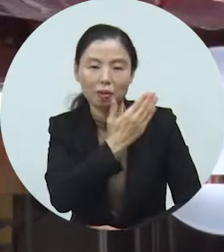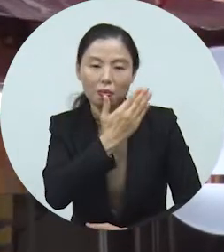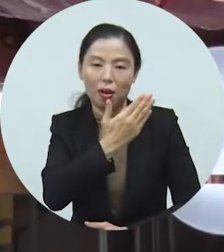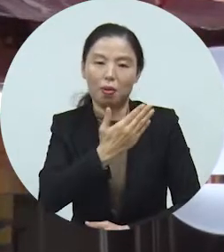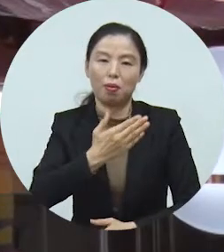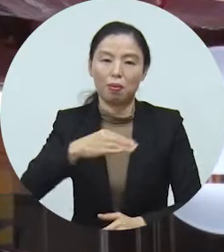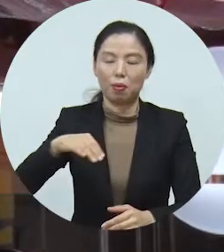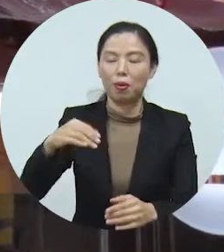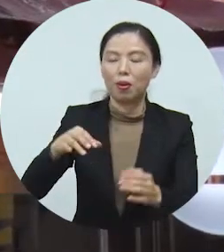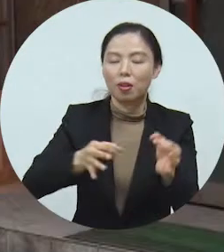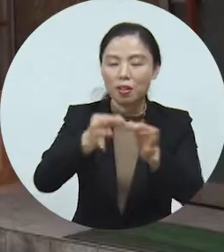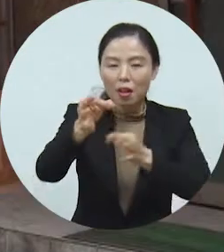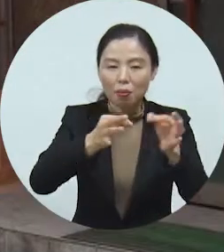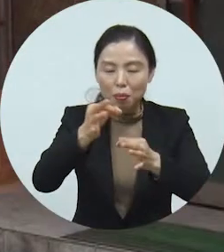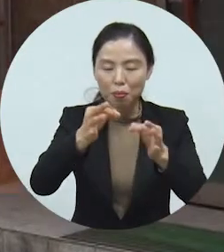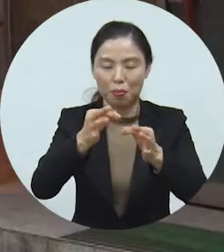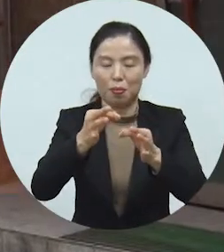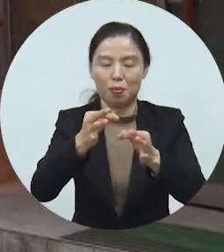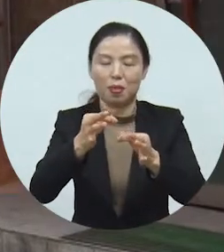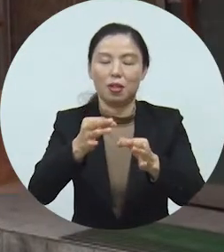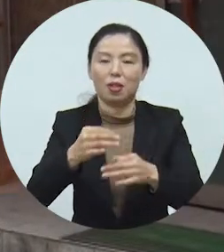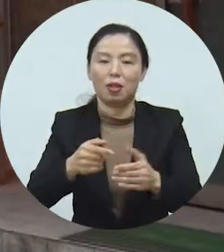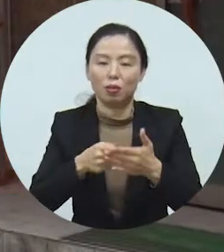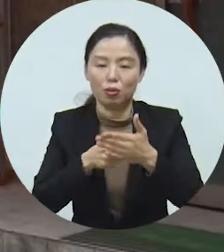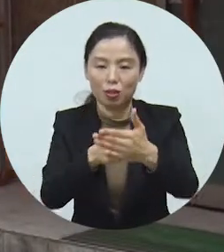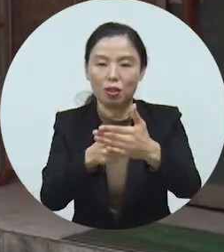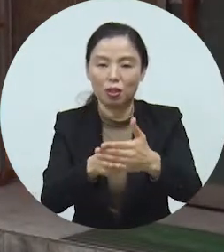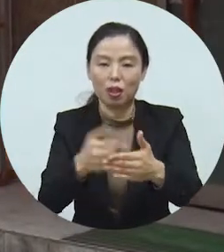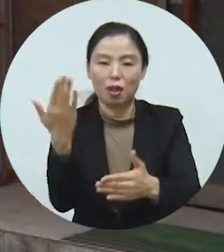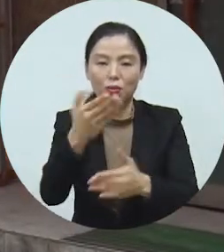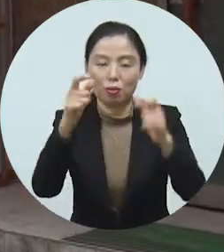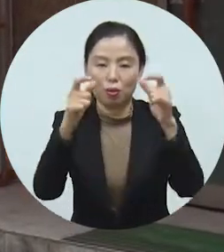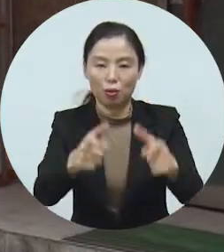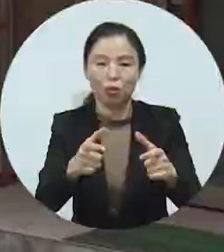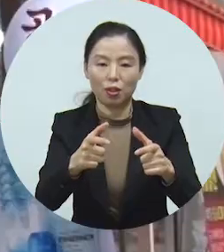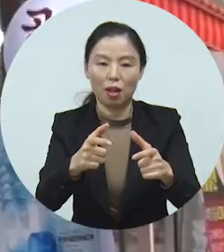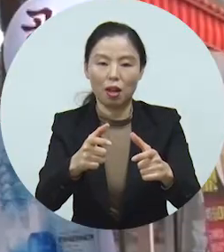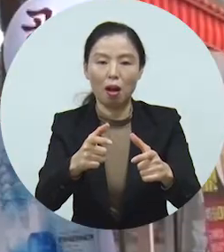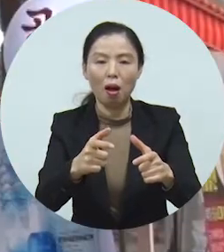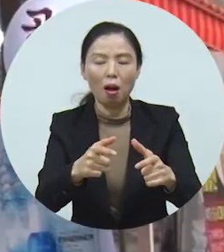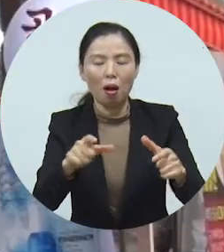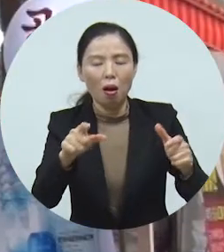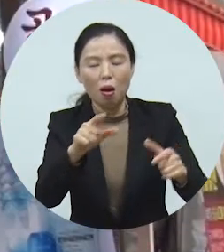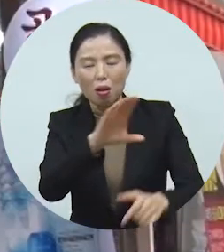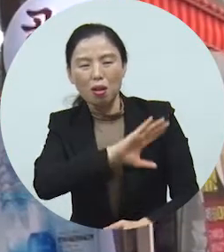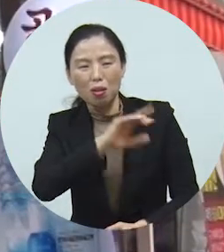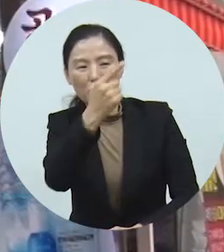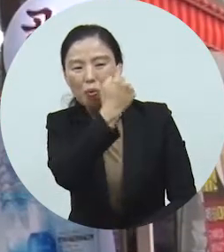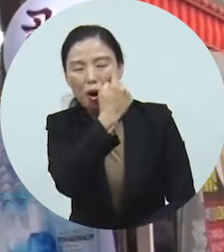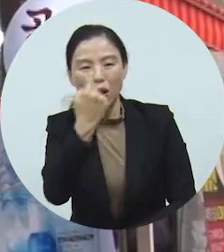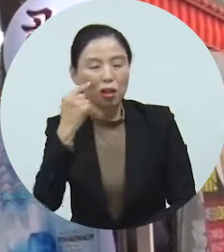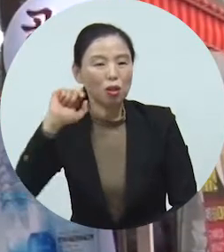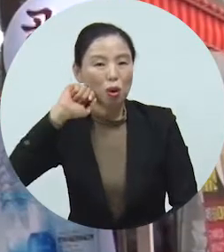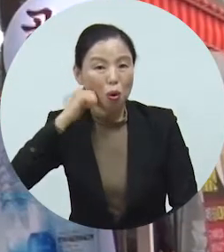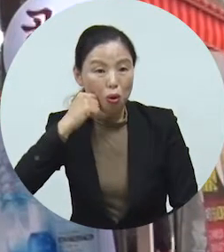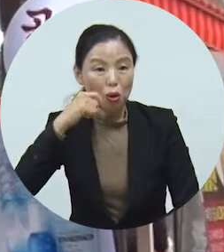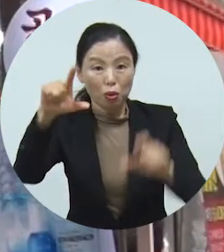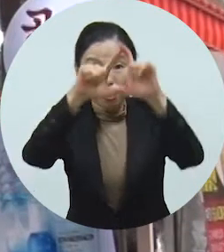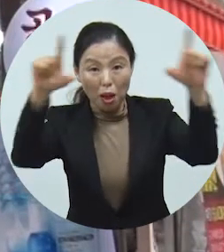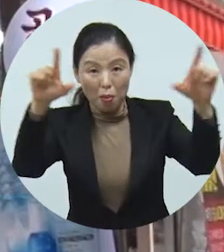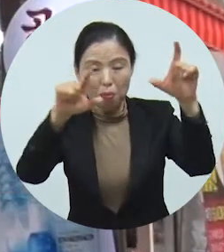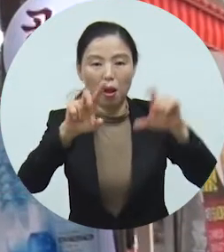장보기 환경을 조성하기 위해 추진됐는데요. 이에 따라 구로구는 점포명 확인이 어려운 31개소의